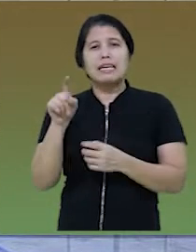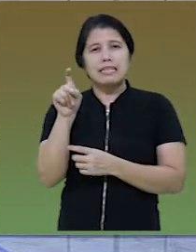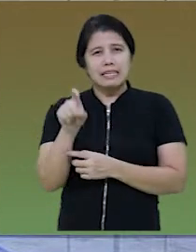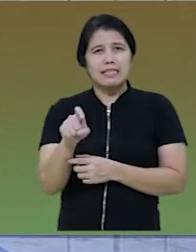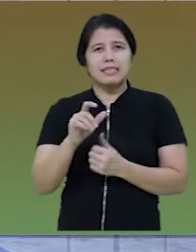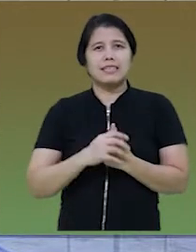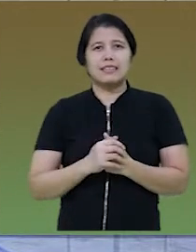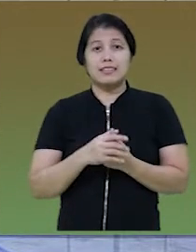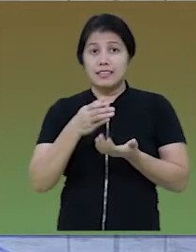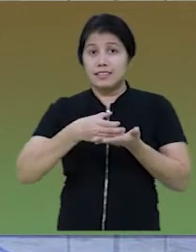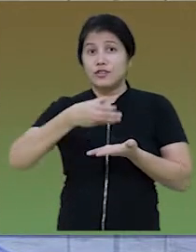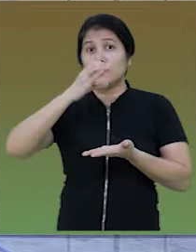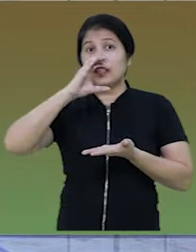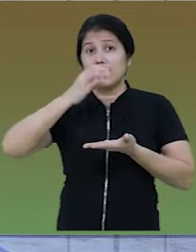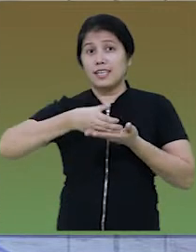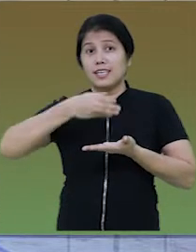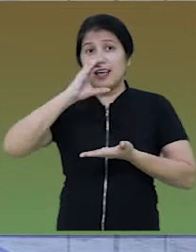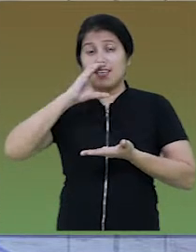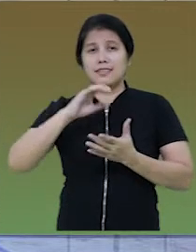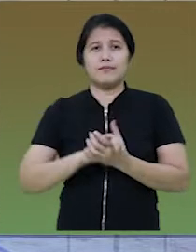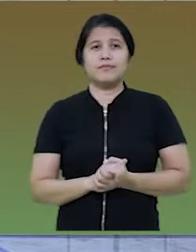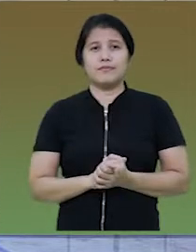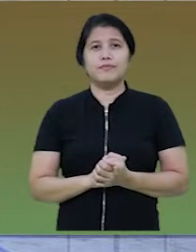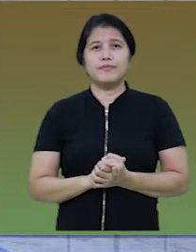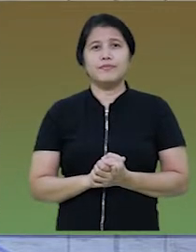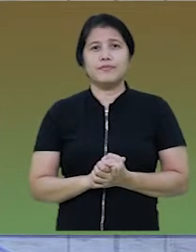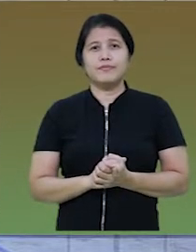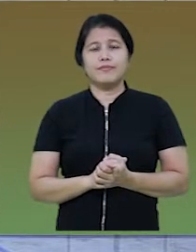natin ang drinking glass,